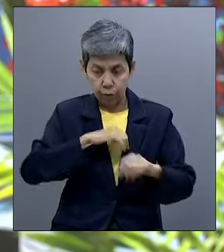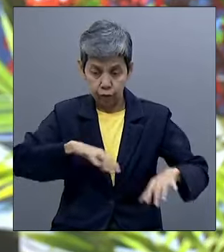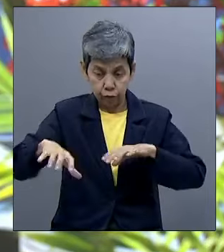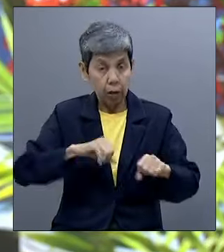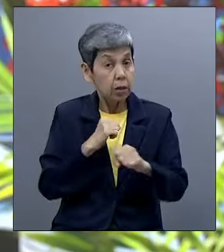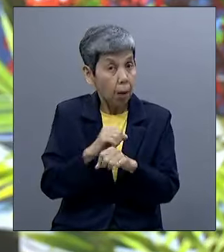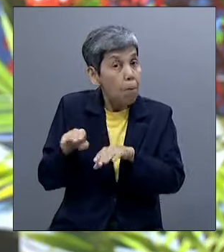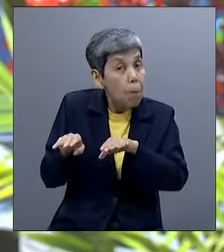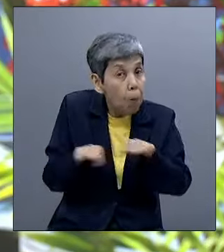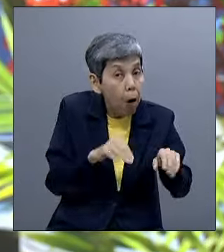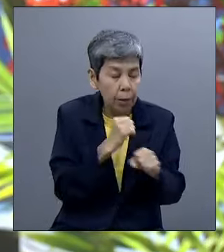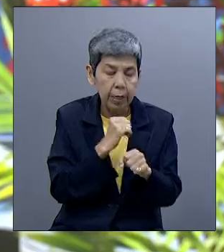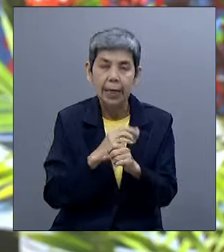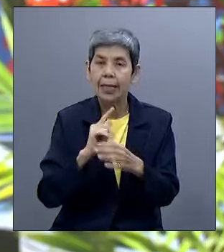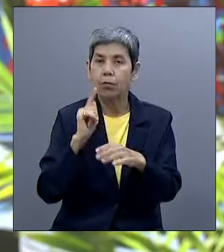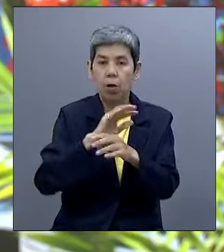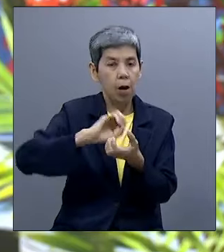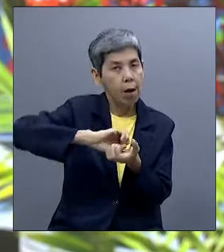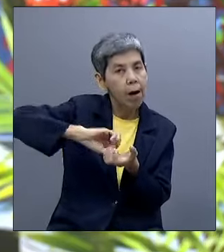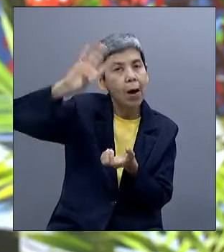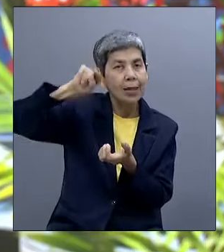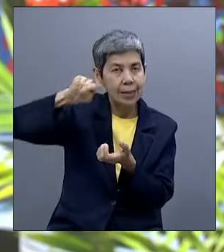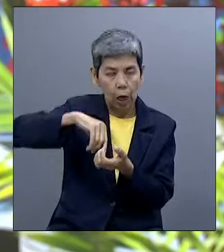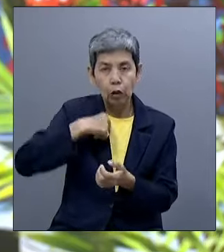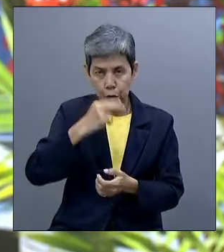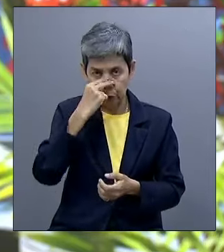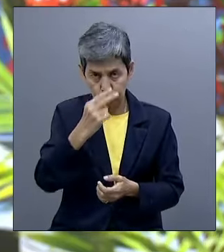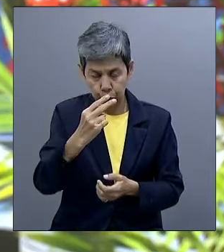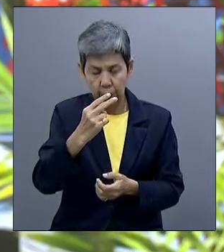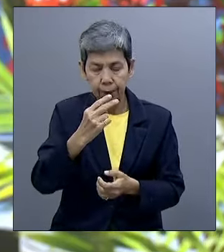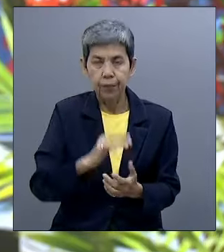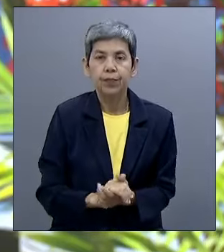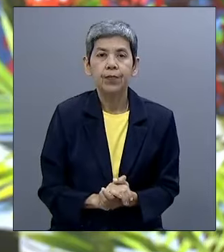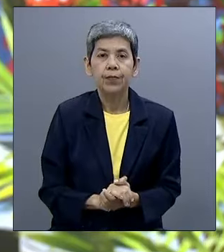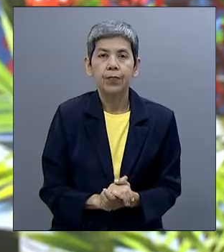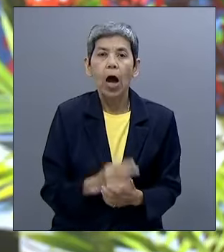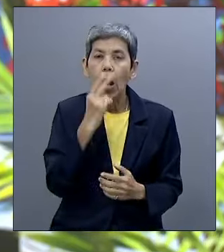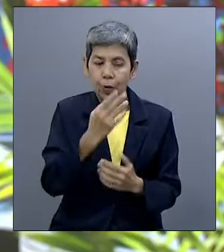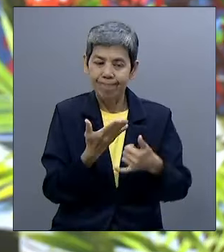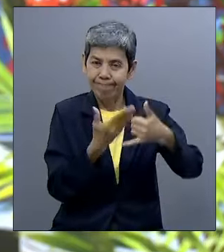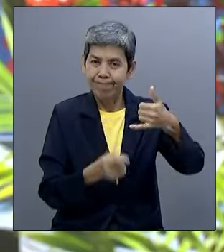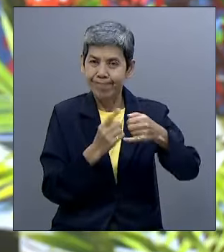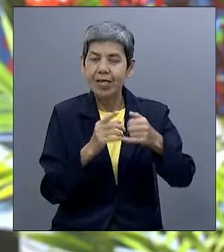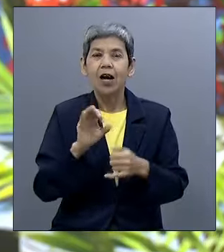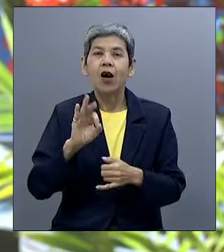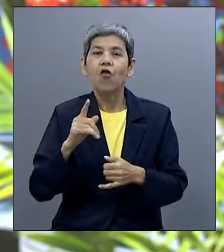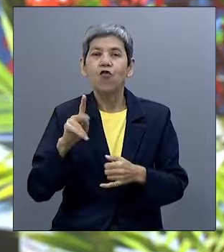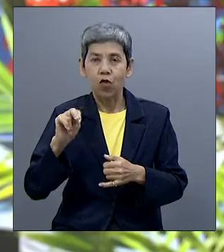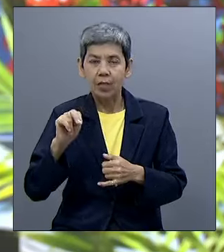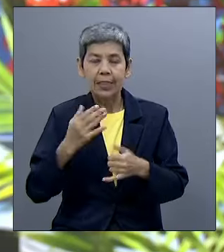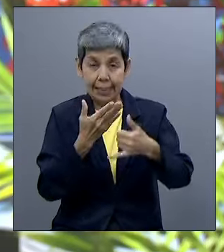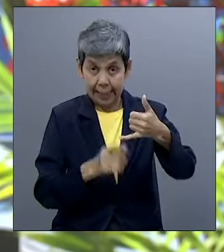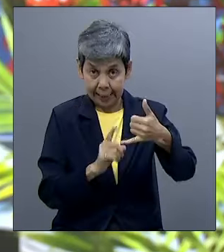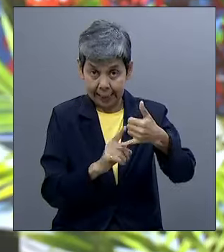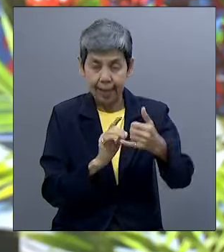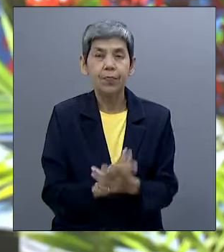แค่ไหนสำหรับ Cloud First Policy นี้นะคะมารู้ทันกันได้ไปด้วยกันเช้านี้นะคะจากอาจารย์ฝนนรินทร์ฤทธิ์เปรมอภิวัฒโน